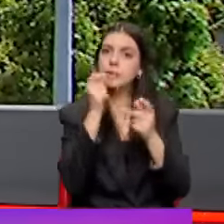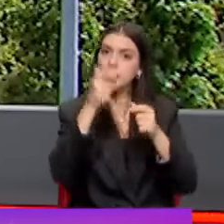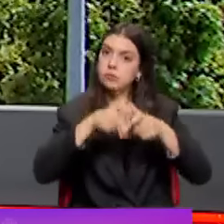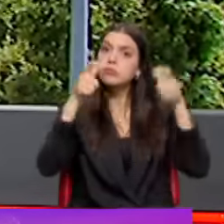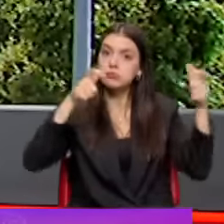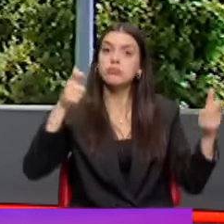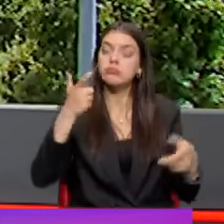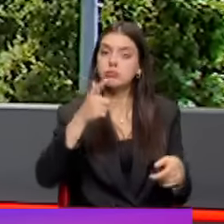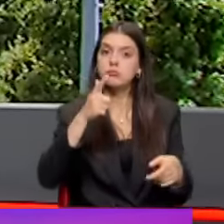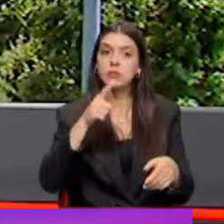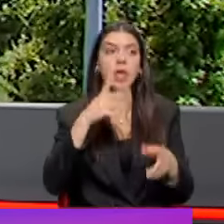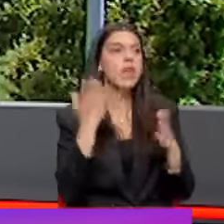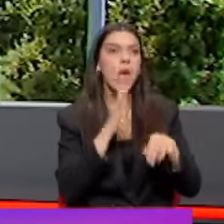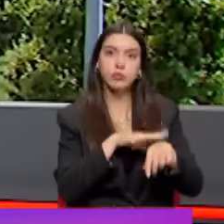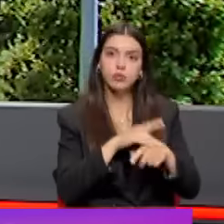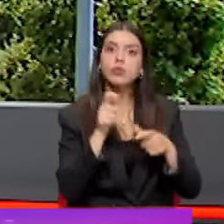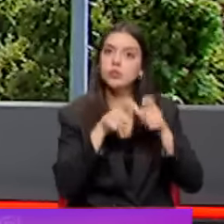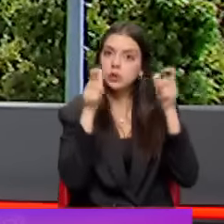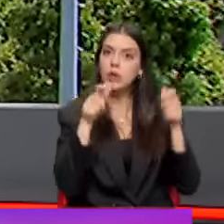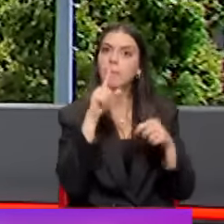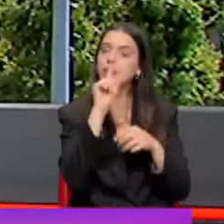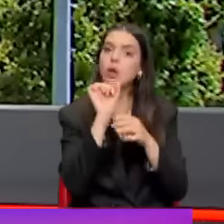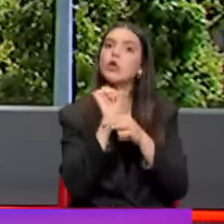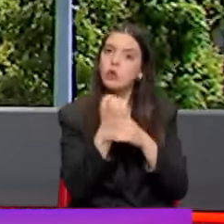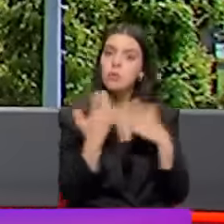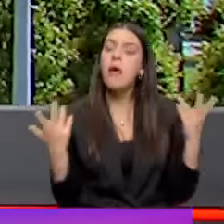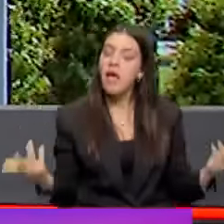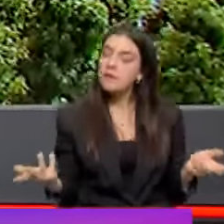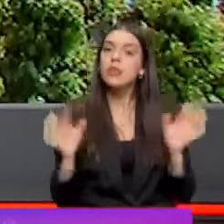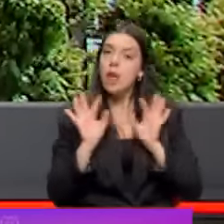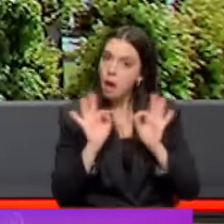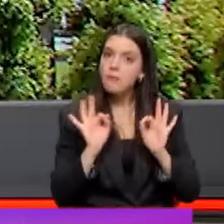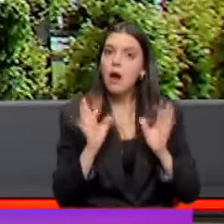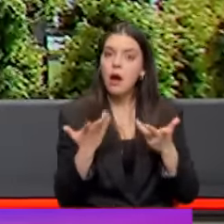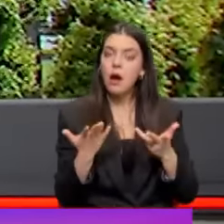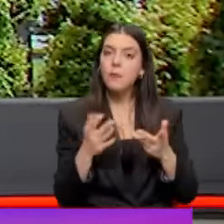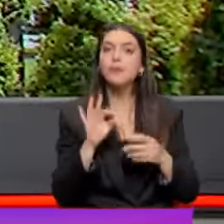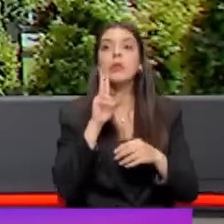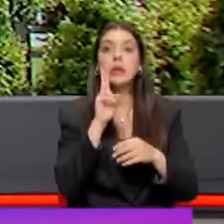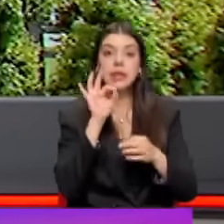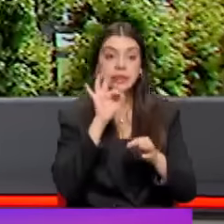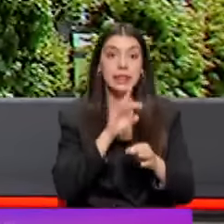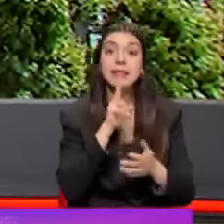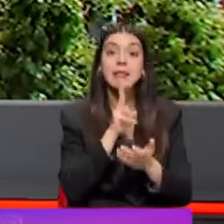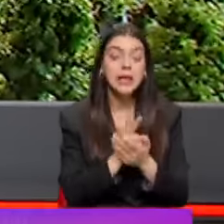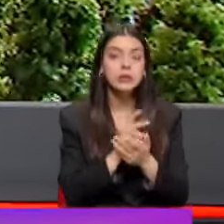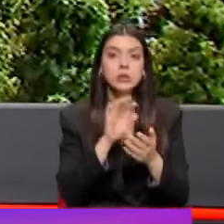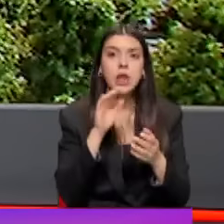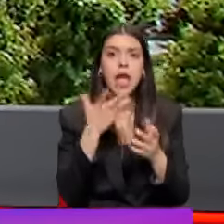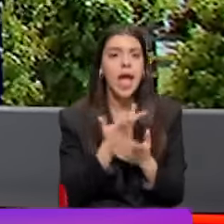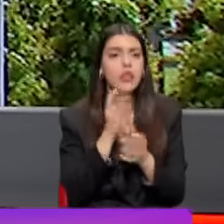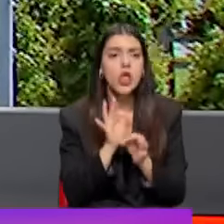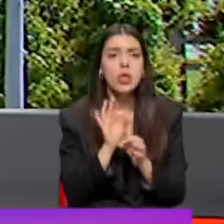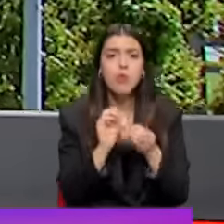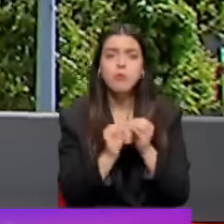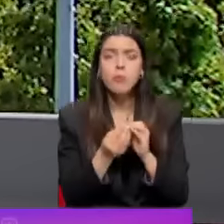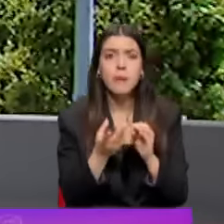yaptırımları arttıralım demek bir yöntemdir ama hiçbir zaman kökene asıl sorunu